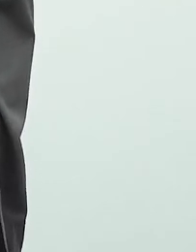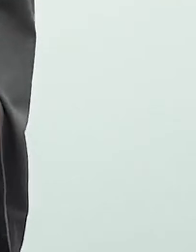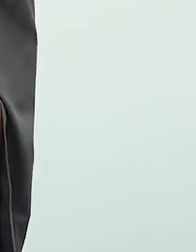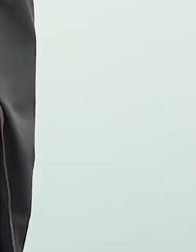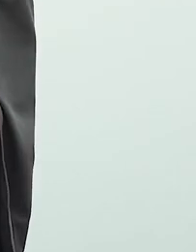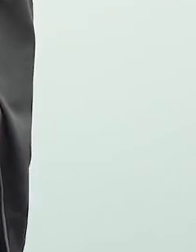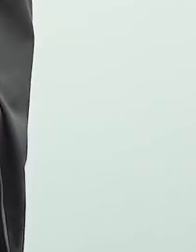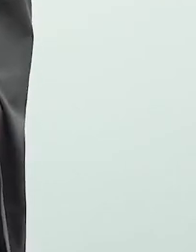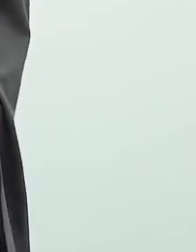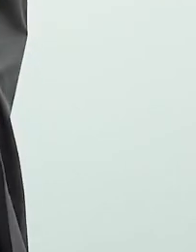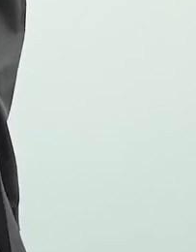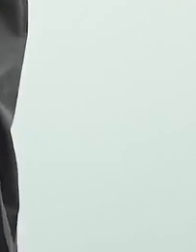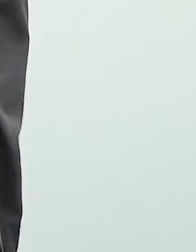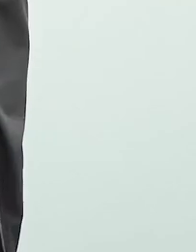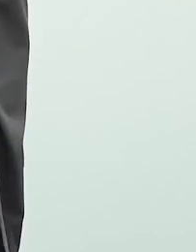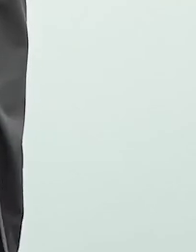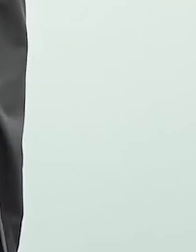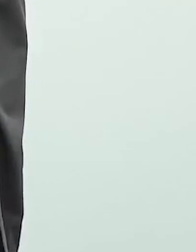그래서